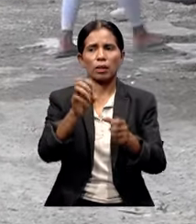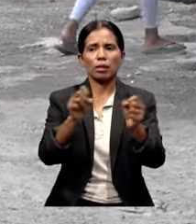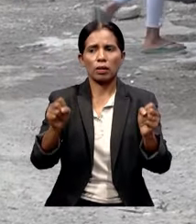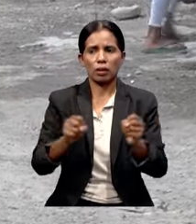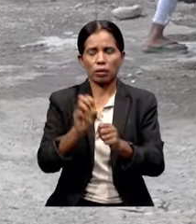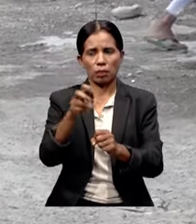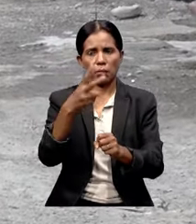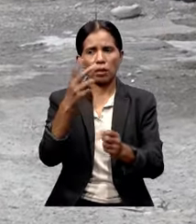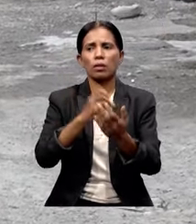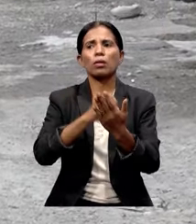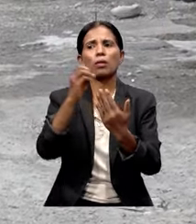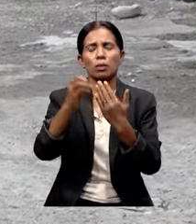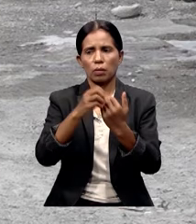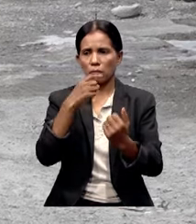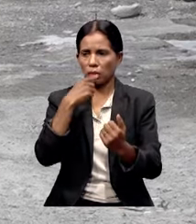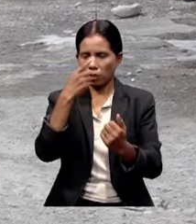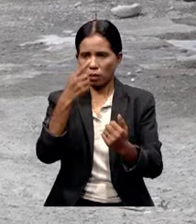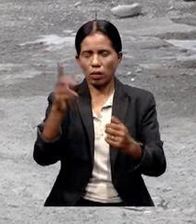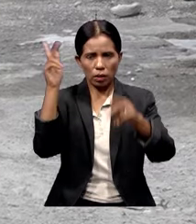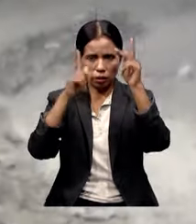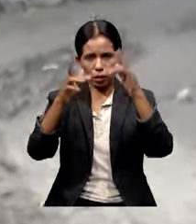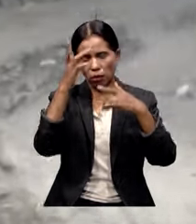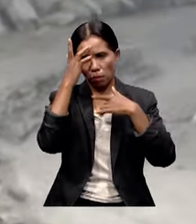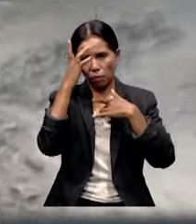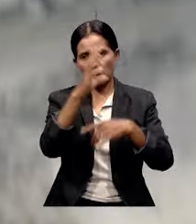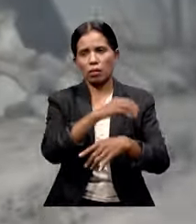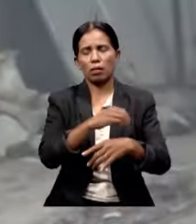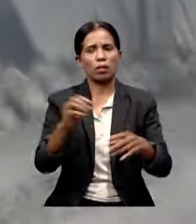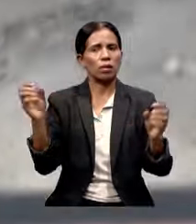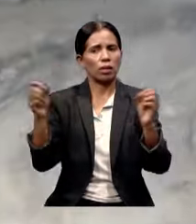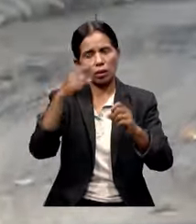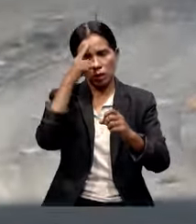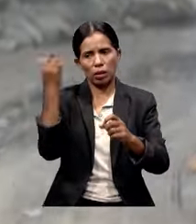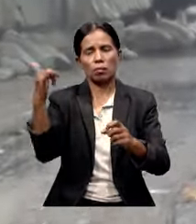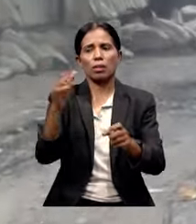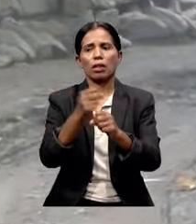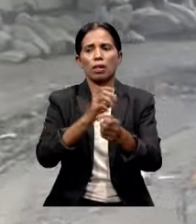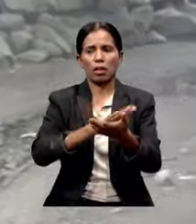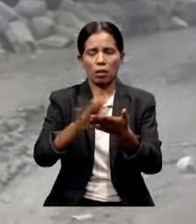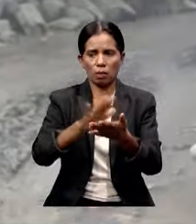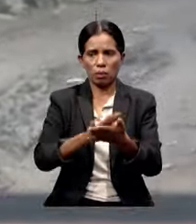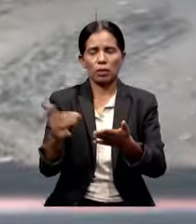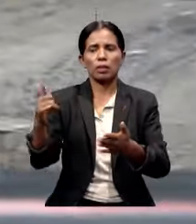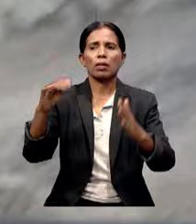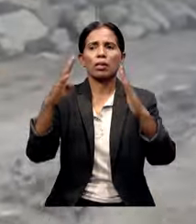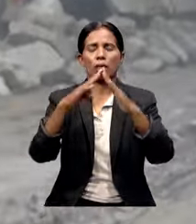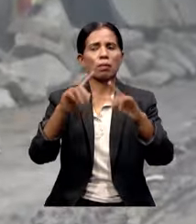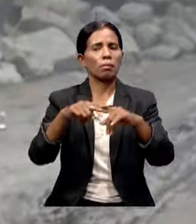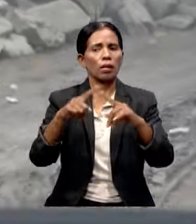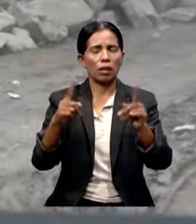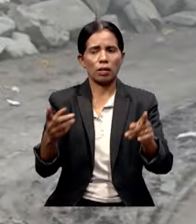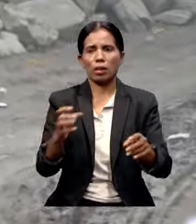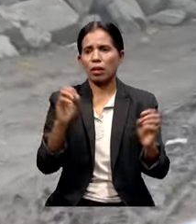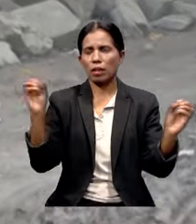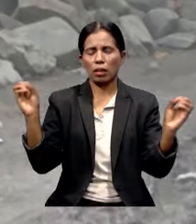12 de outubro confessa katak caso dengue sai makas laos tamba sira halo limpeza ba sira neuma mai be tamba